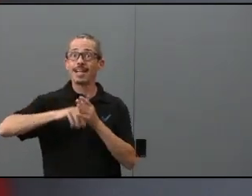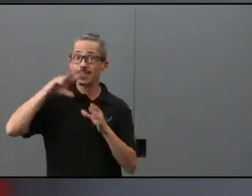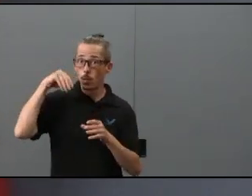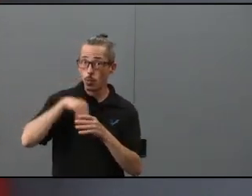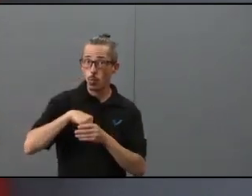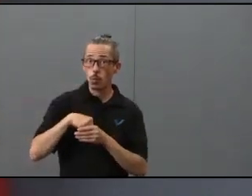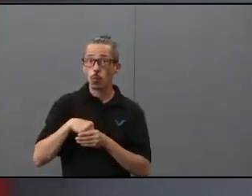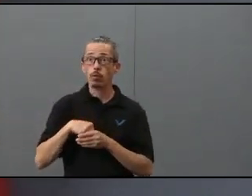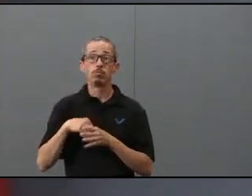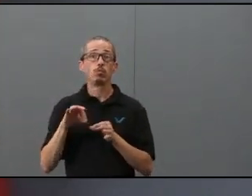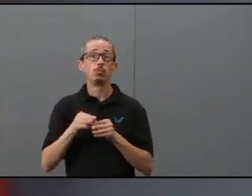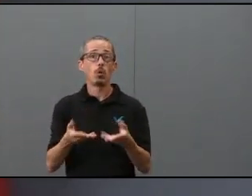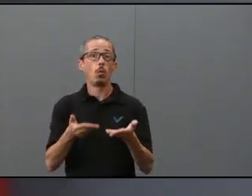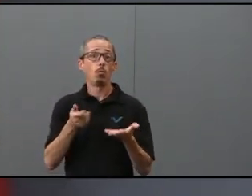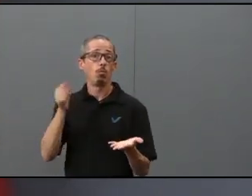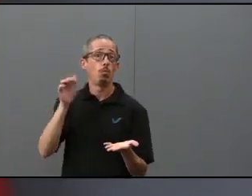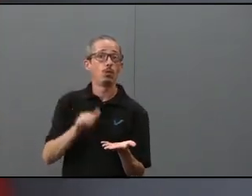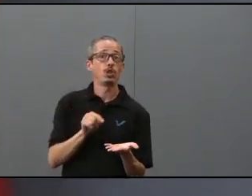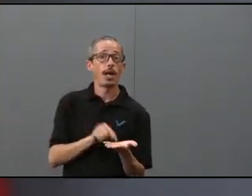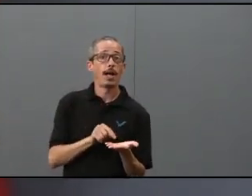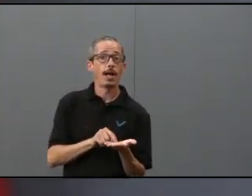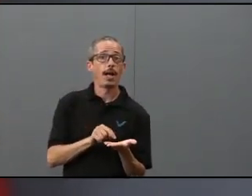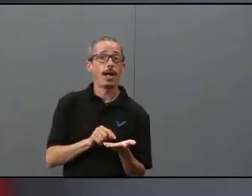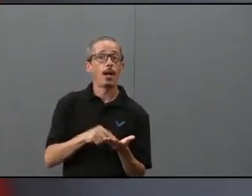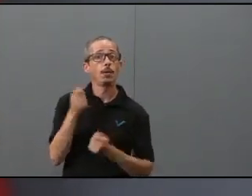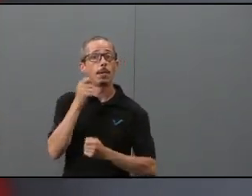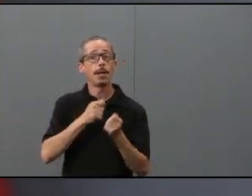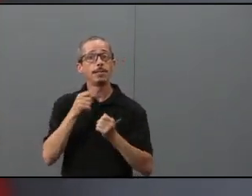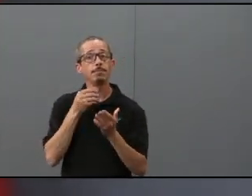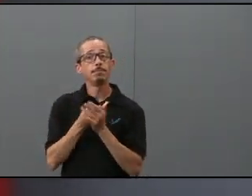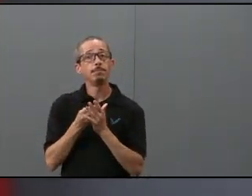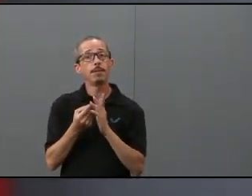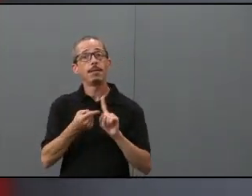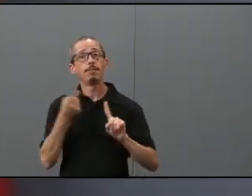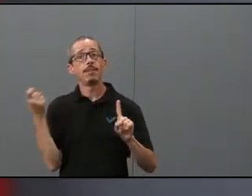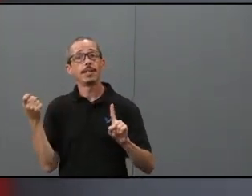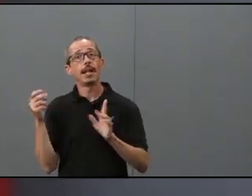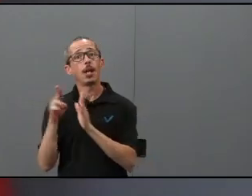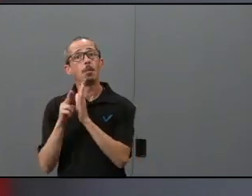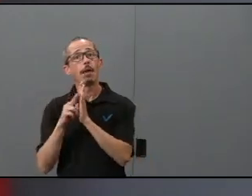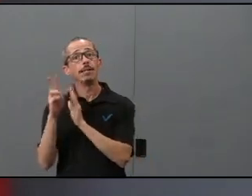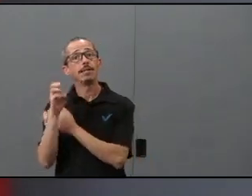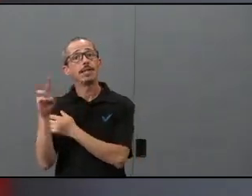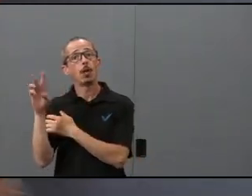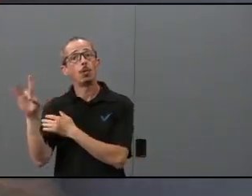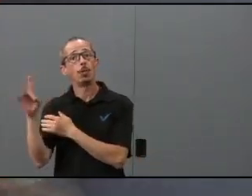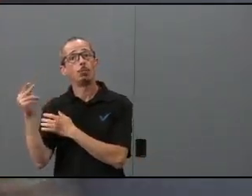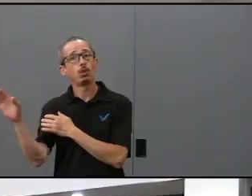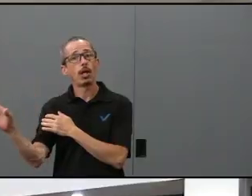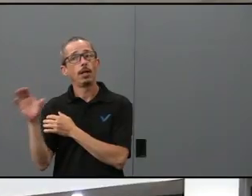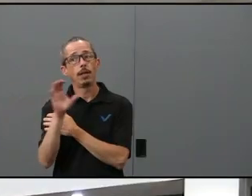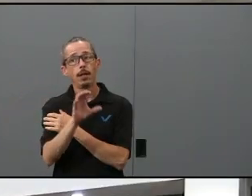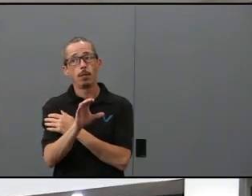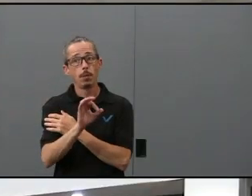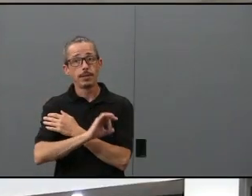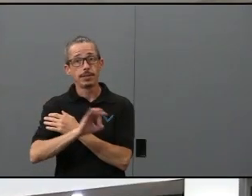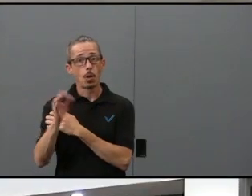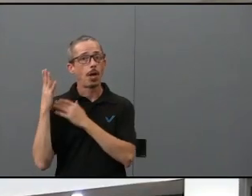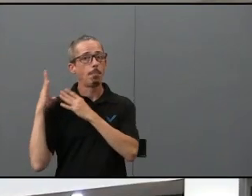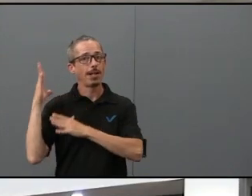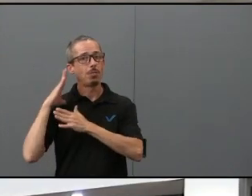déposé la plus basse soumission conforme et cette dépense sera financée par le règlement 608 une excellente nouvelle pour notre